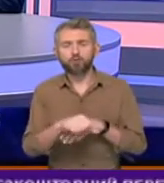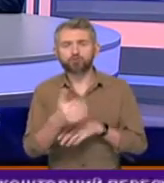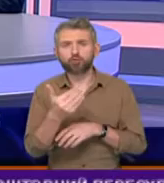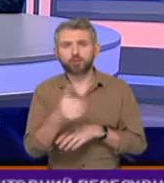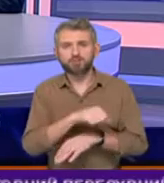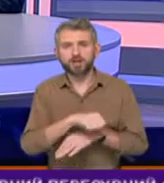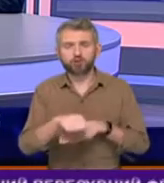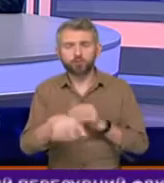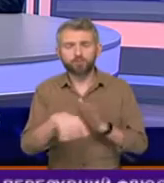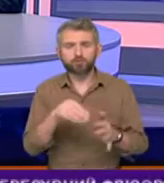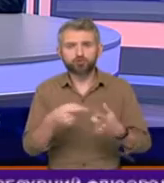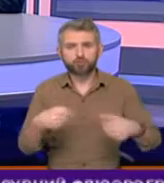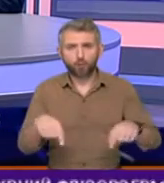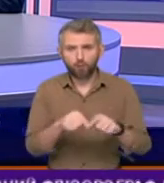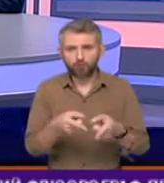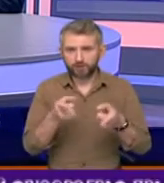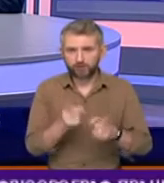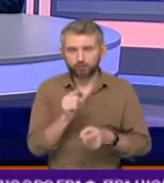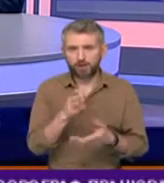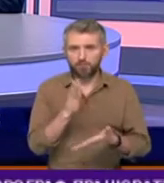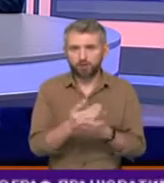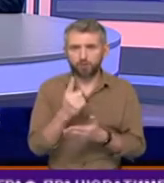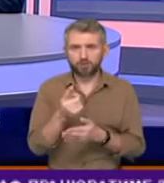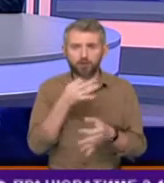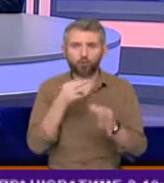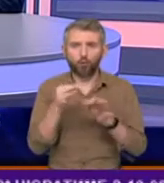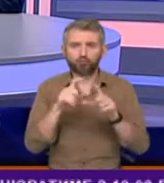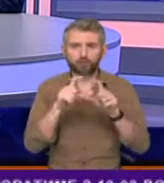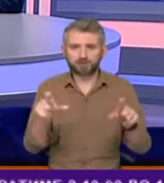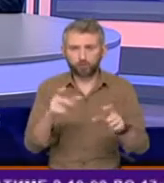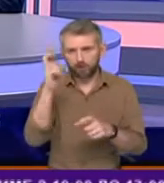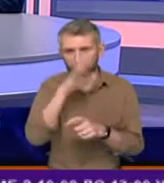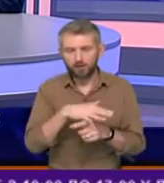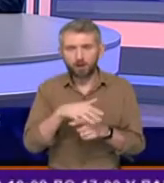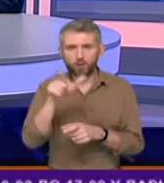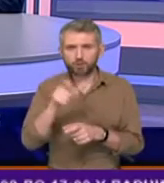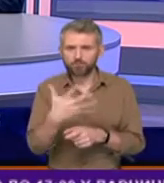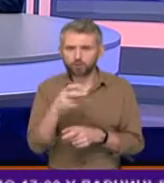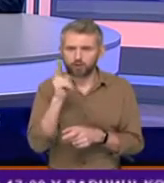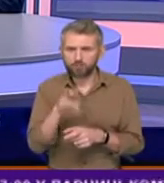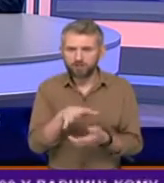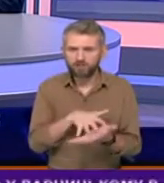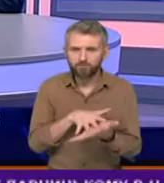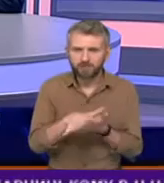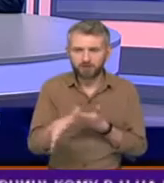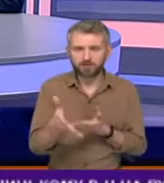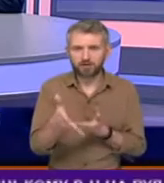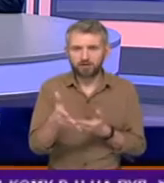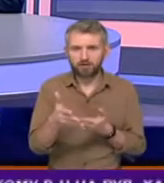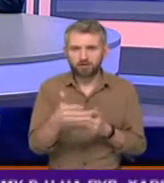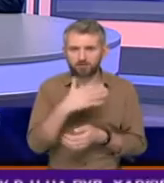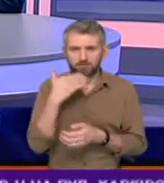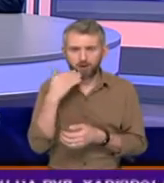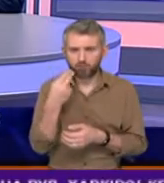По закордонному виборчому округу, ну, дійсно, там є один консулят, наприклад, країни, людини 500 кілометрів, це ж витратити там не десяток